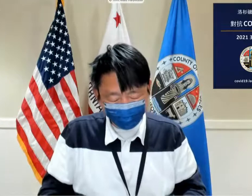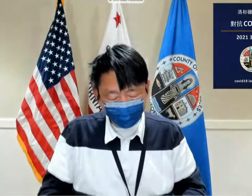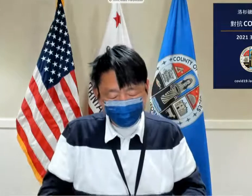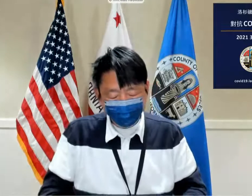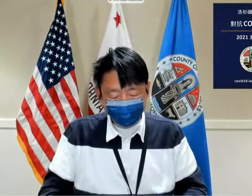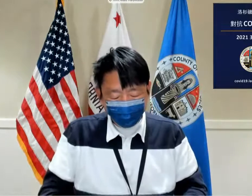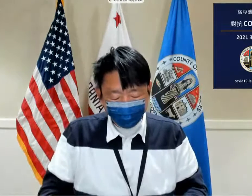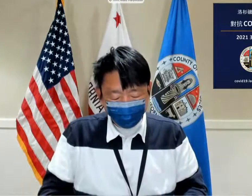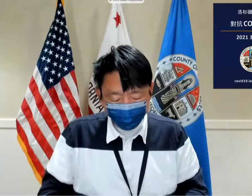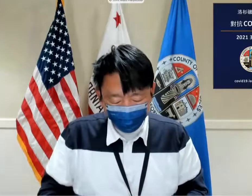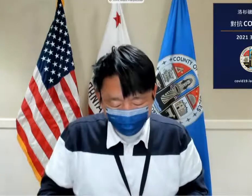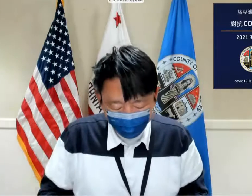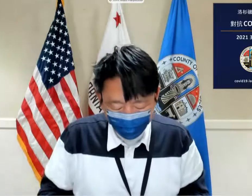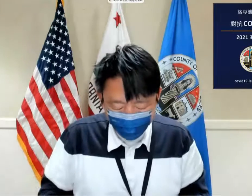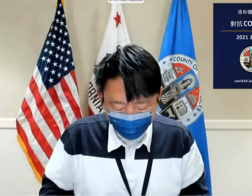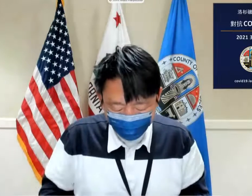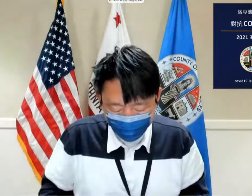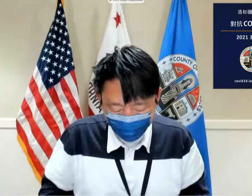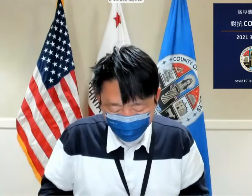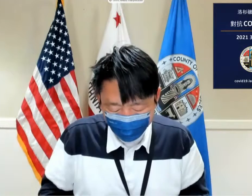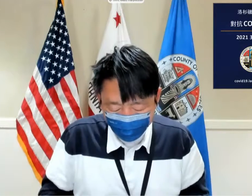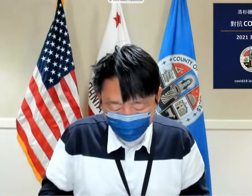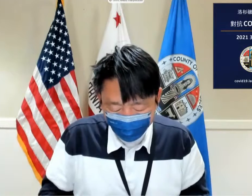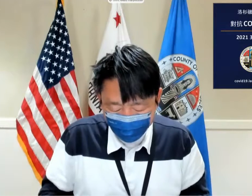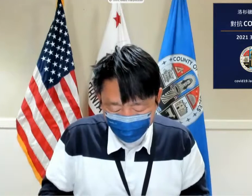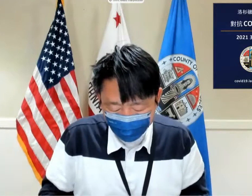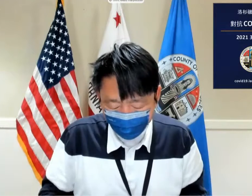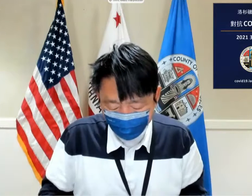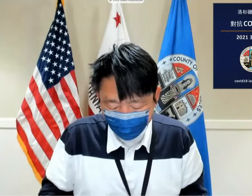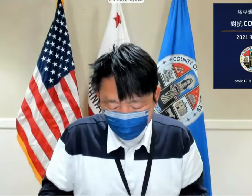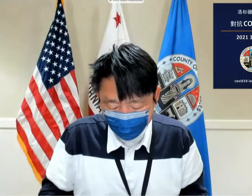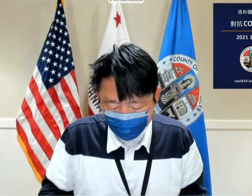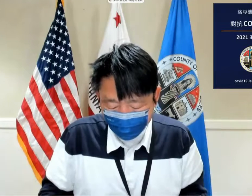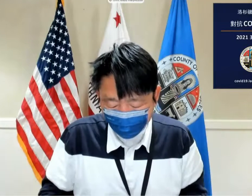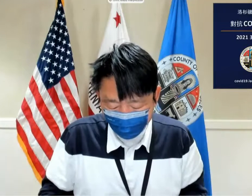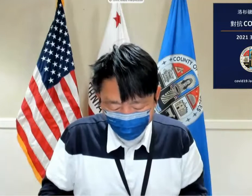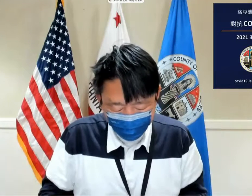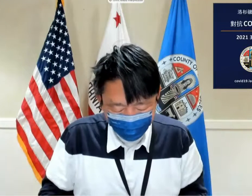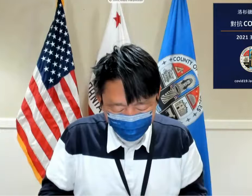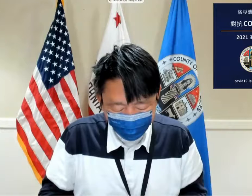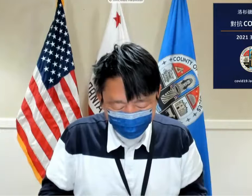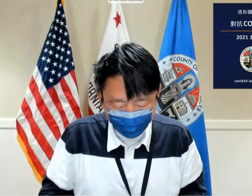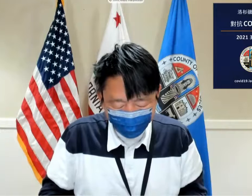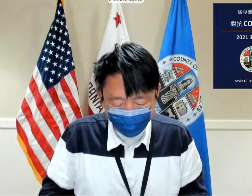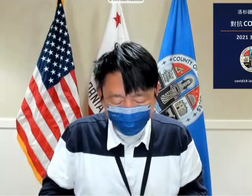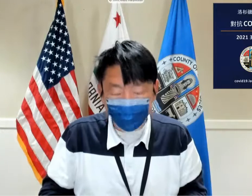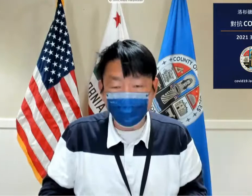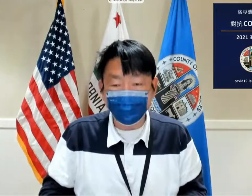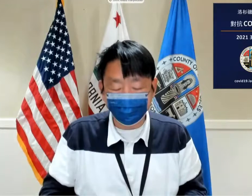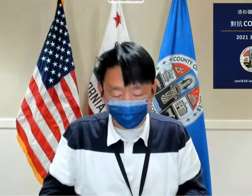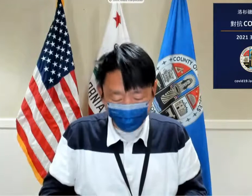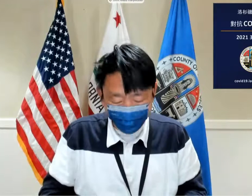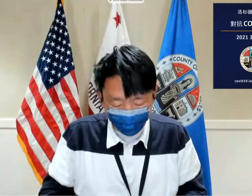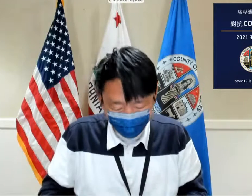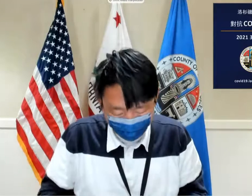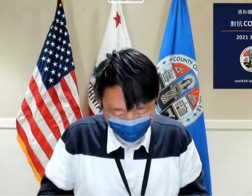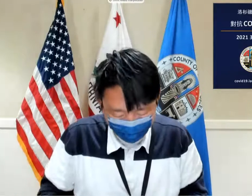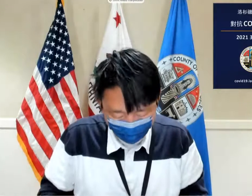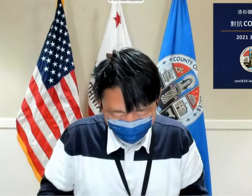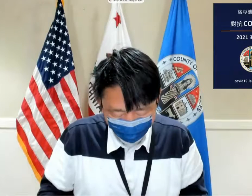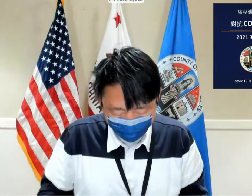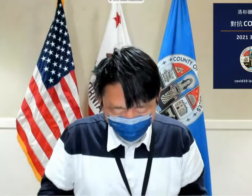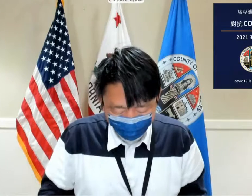严。所有学校都应最大限度地让学生与学生之间的距离最少保持3